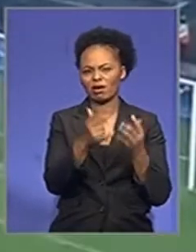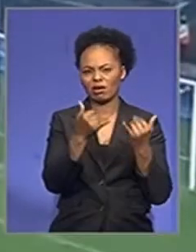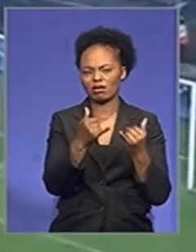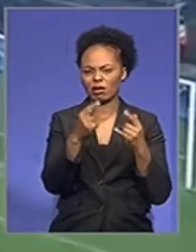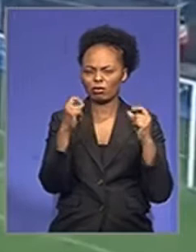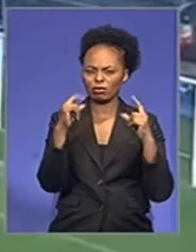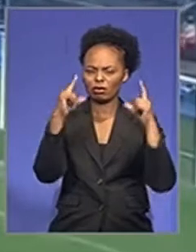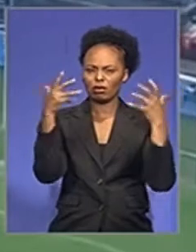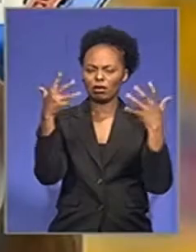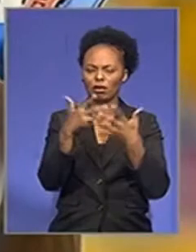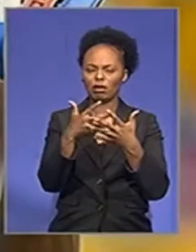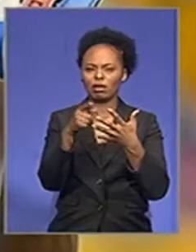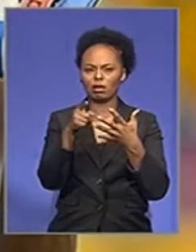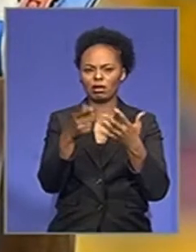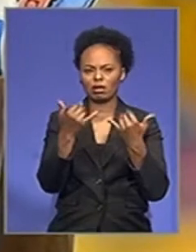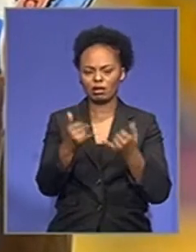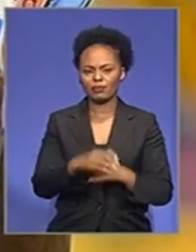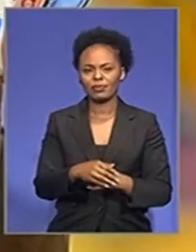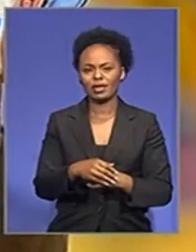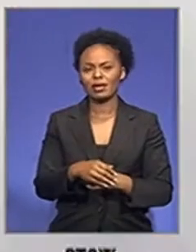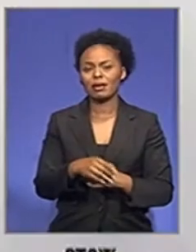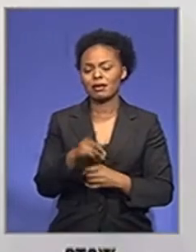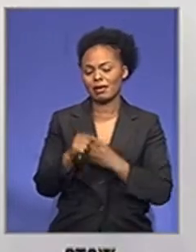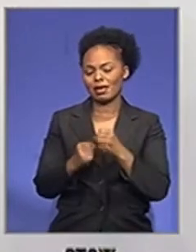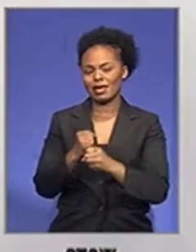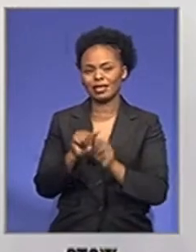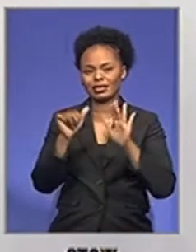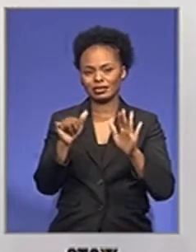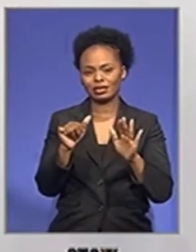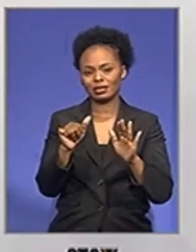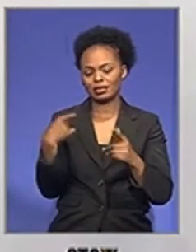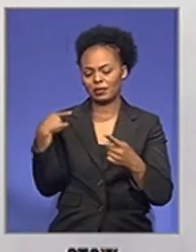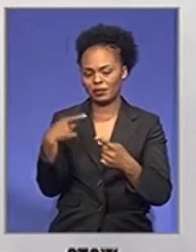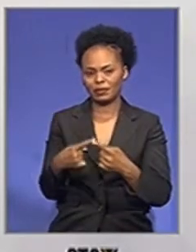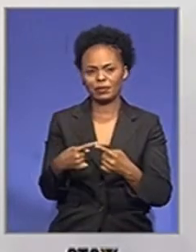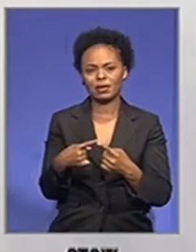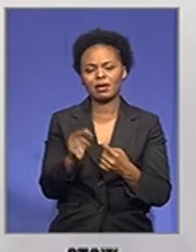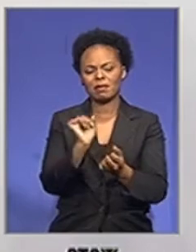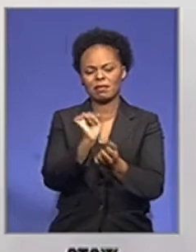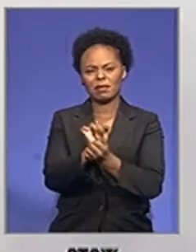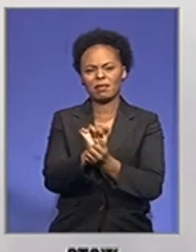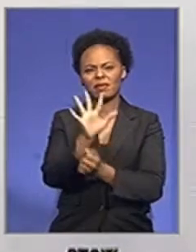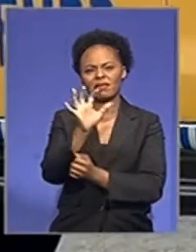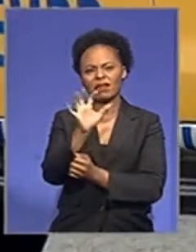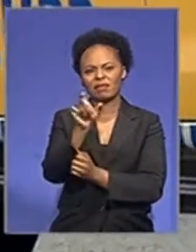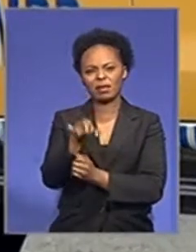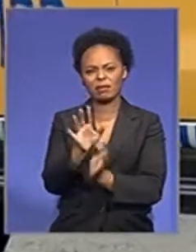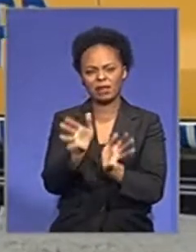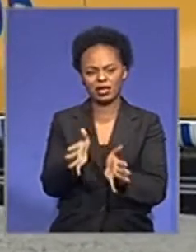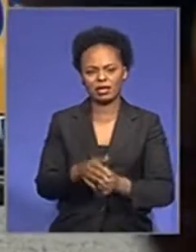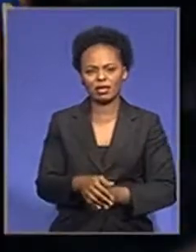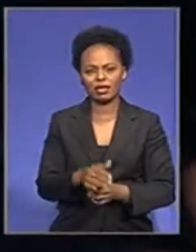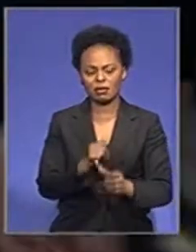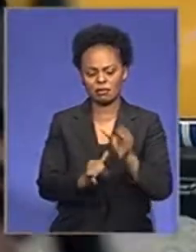ye setlogo ya Senzo mengwaga e tshela morago ga moo ba swarwa pagononelwa ba batlhano ba boile